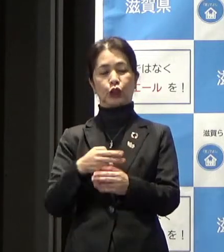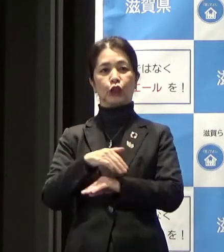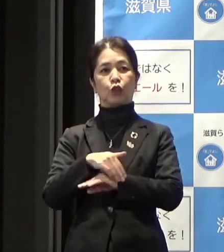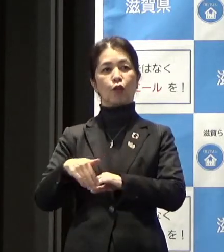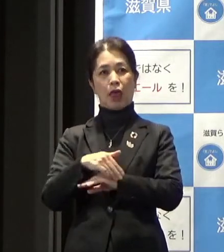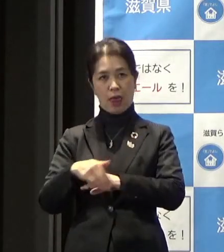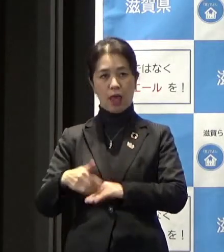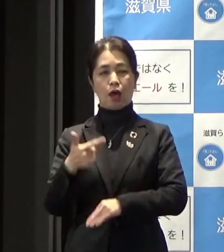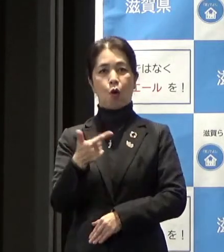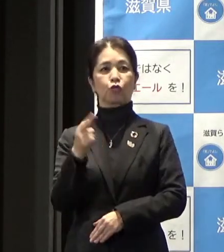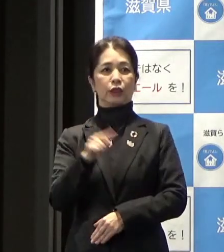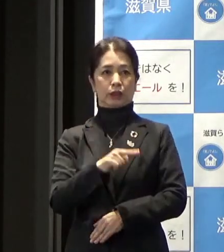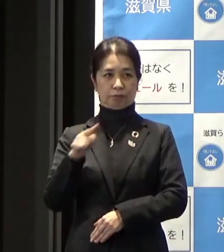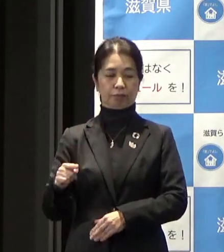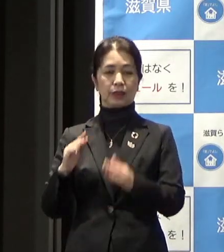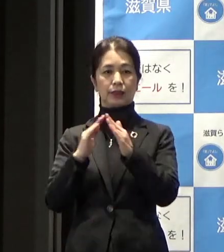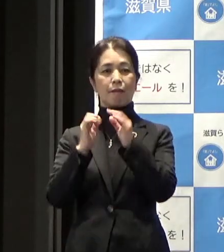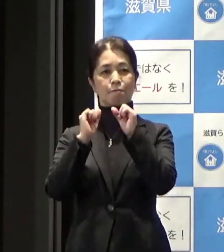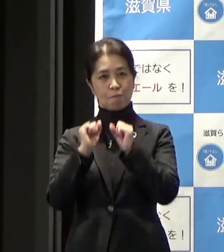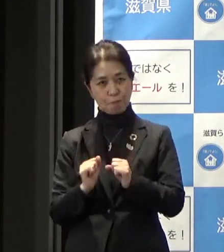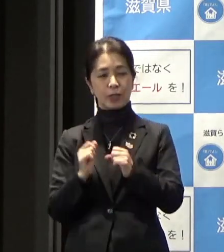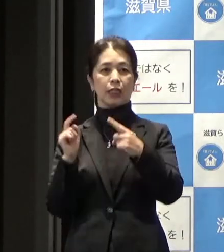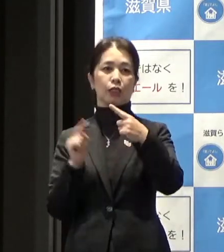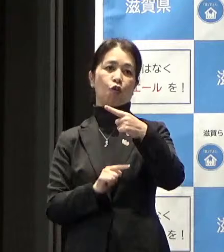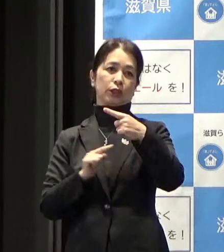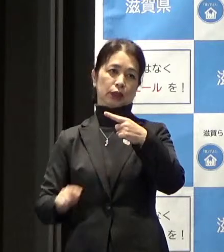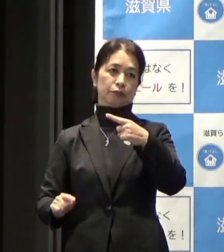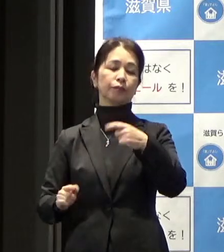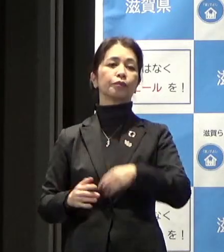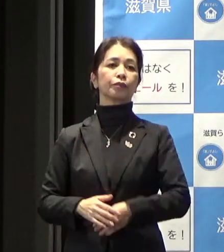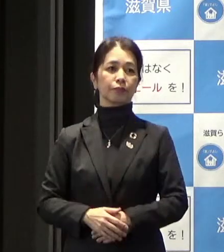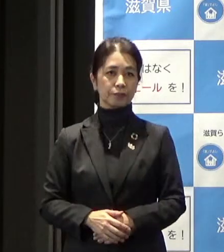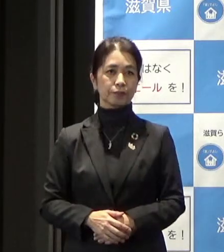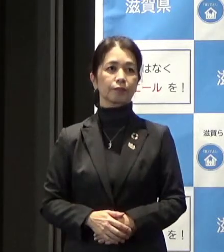宅療養されている方が起きているということでございます。